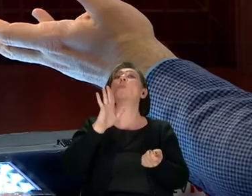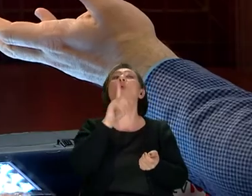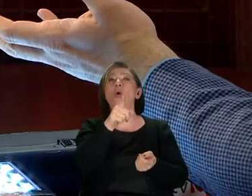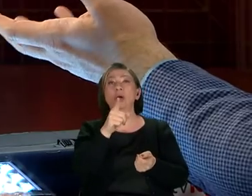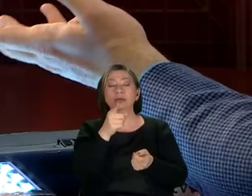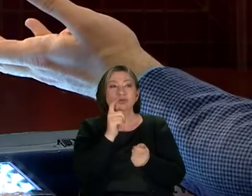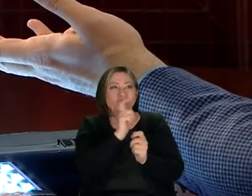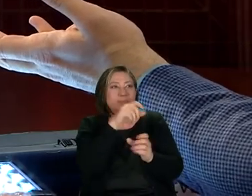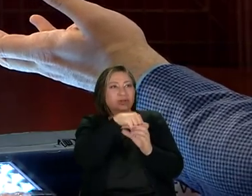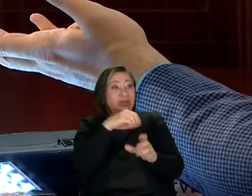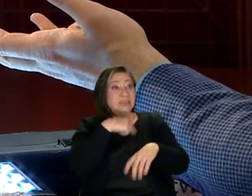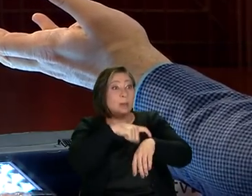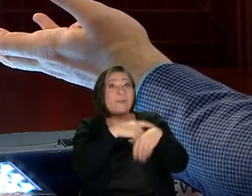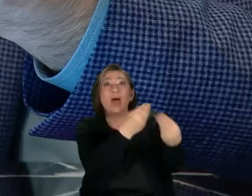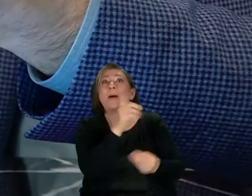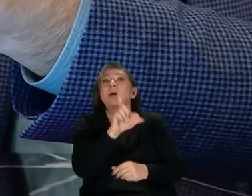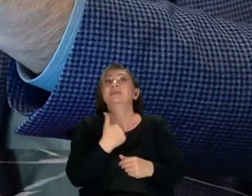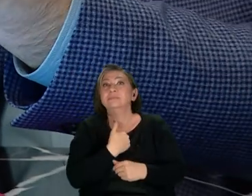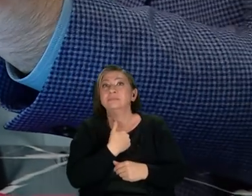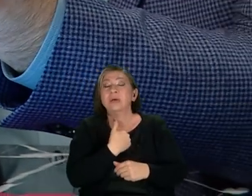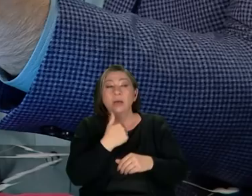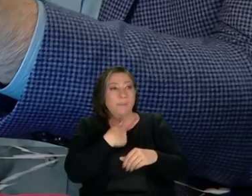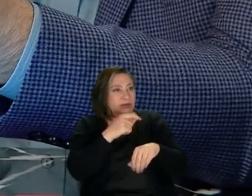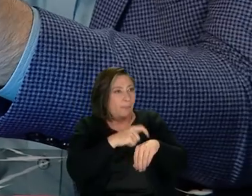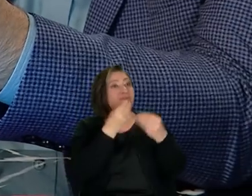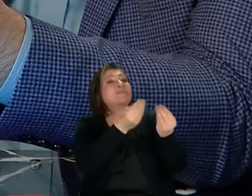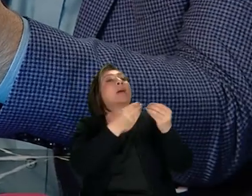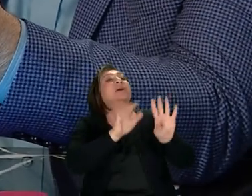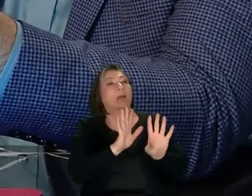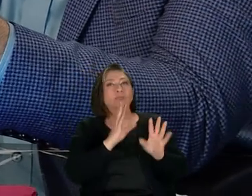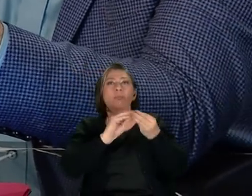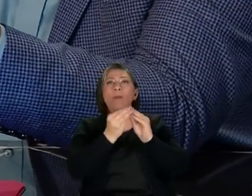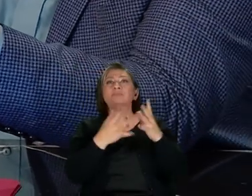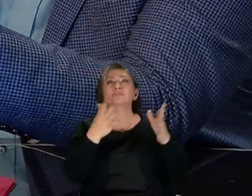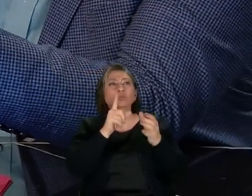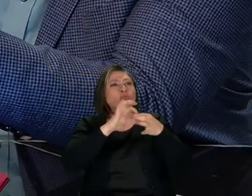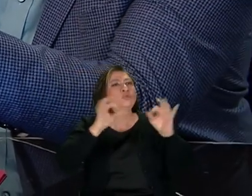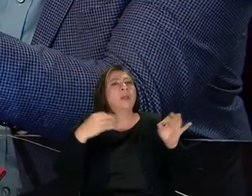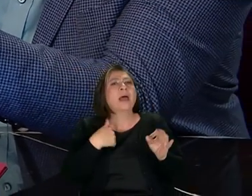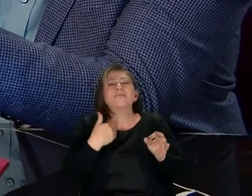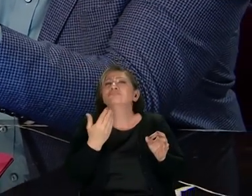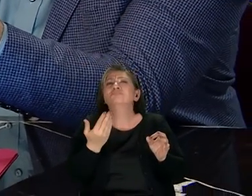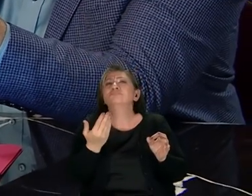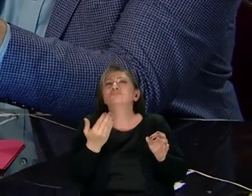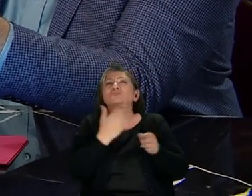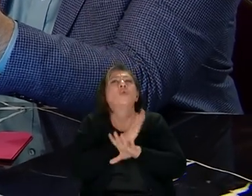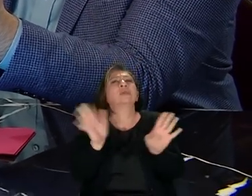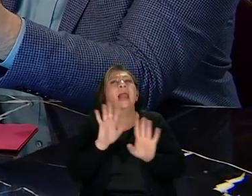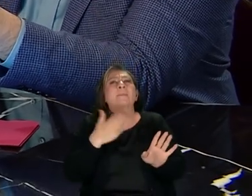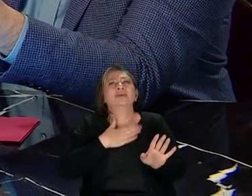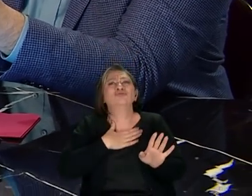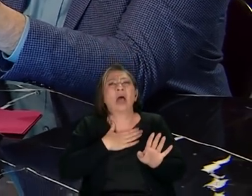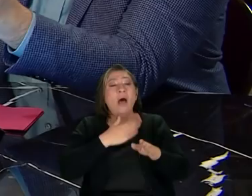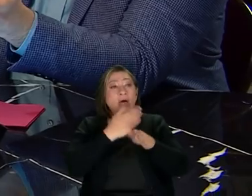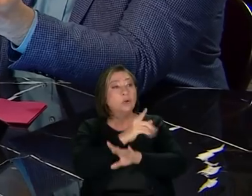cevap içinde yatıyor. Yani zaman ayırmam gerekiyor. Yani neden zaman ayırıyorsunuz kelimesi bile, cümlesi bile çok doğru değil bence.